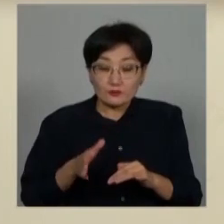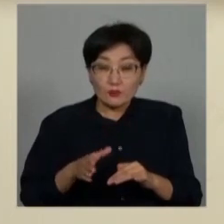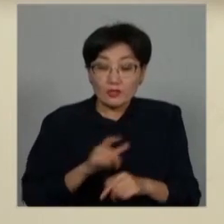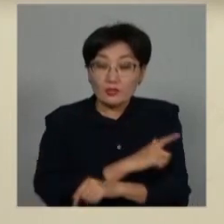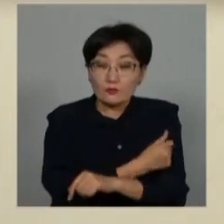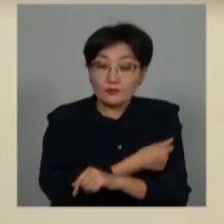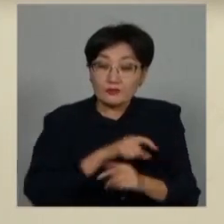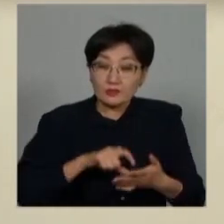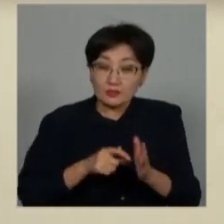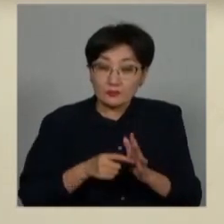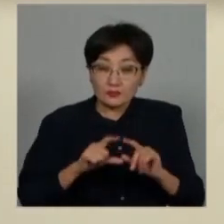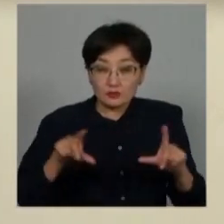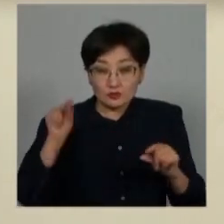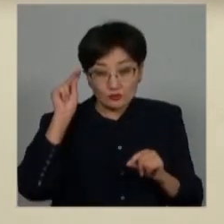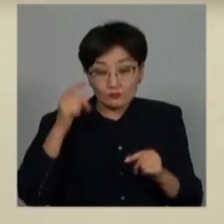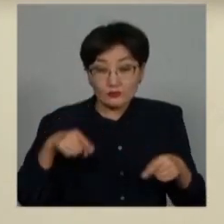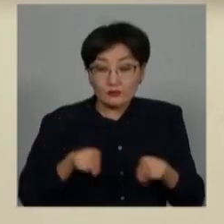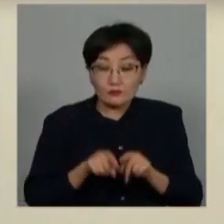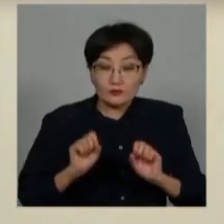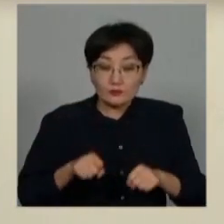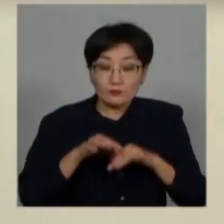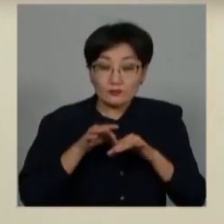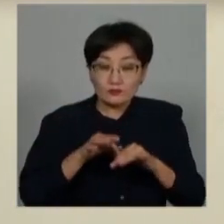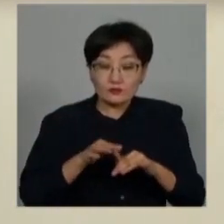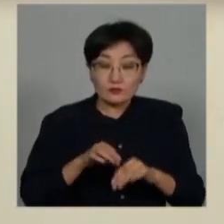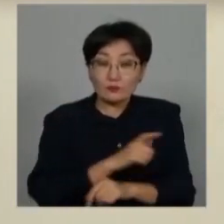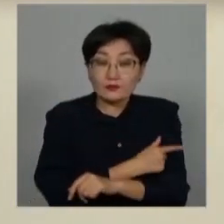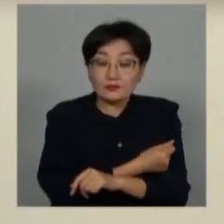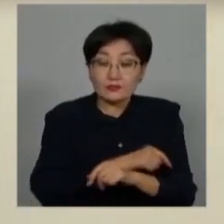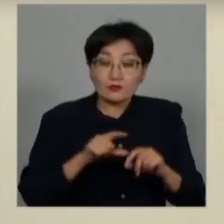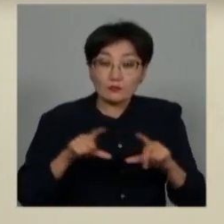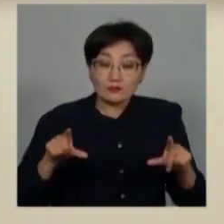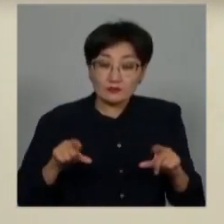медицинских кабинетах в школах. Также могут проводиться в медицинских организациях.